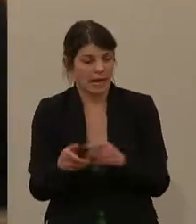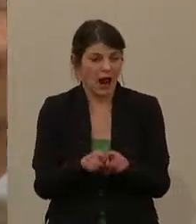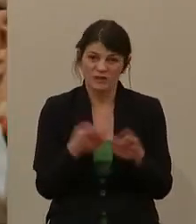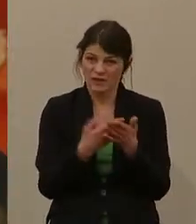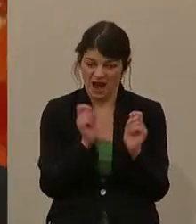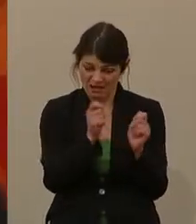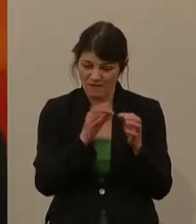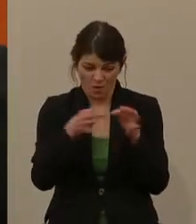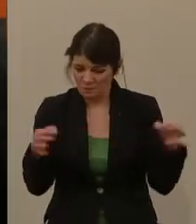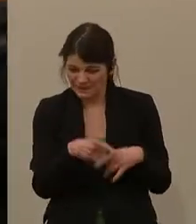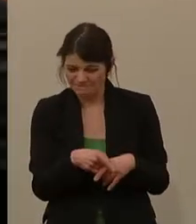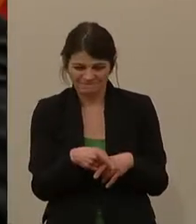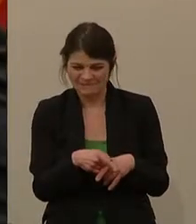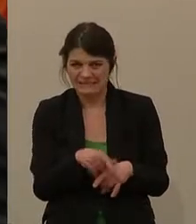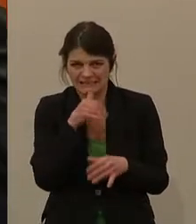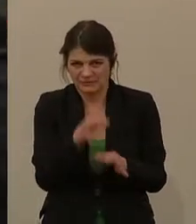Antrag formuliert ist.